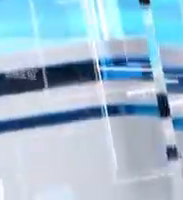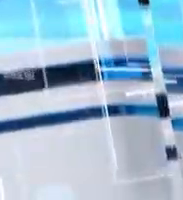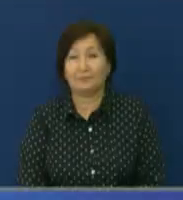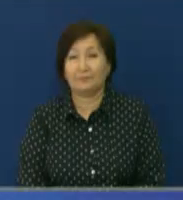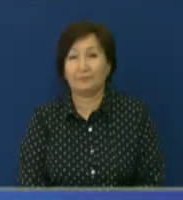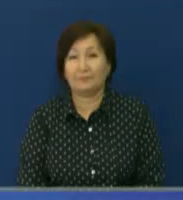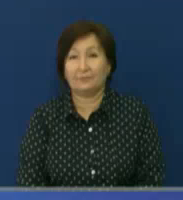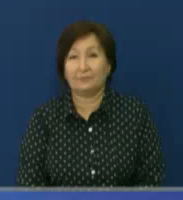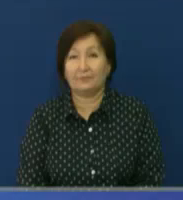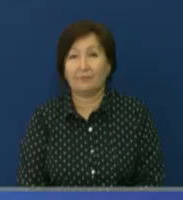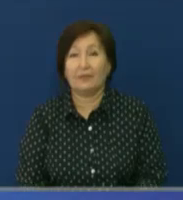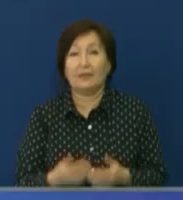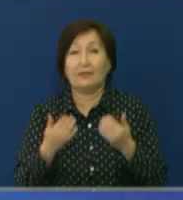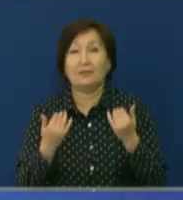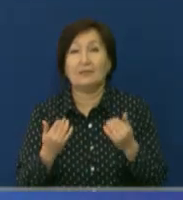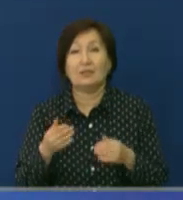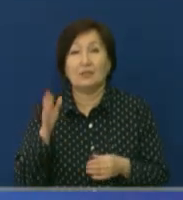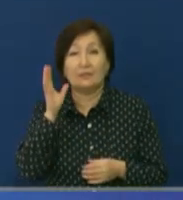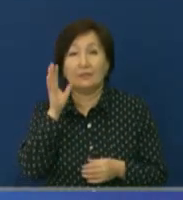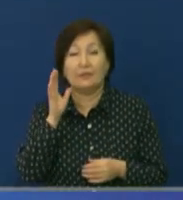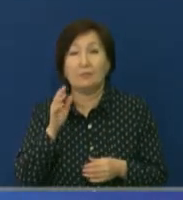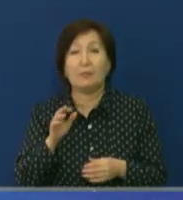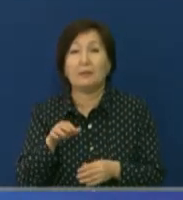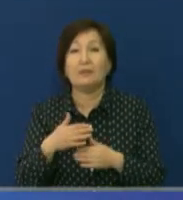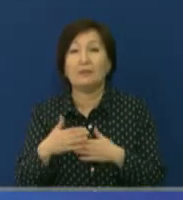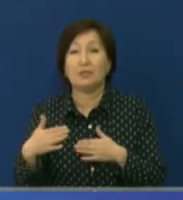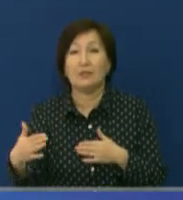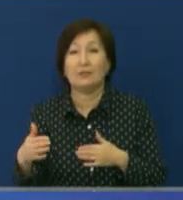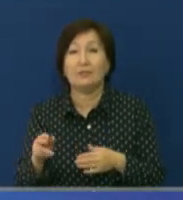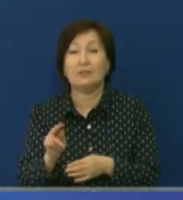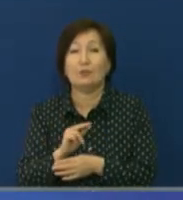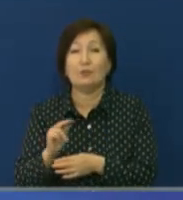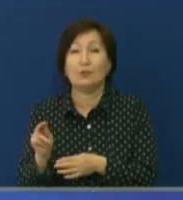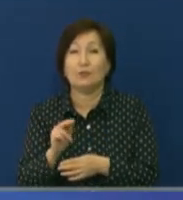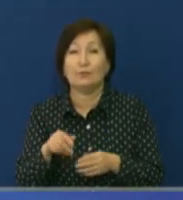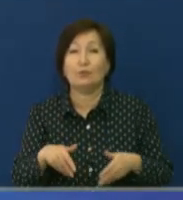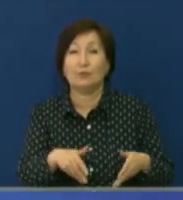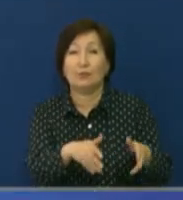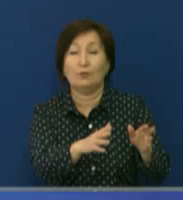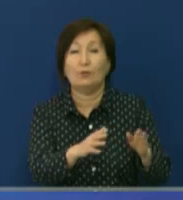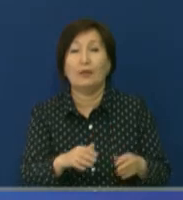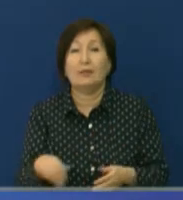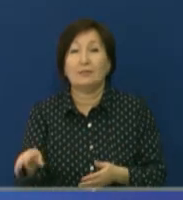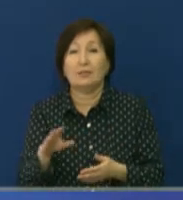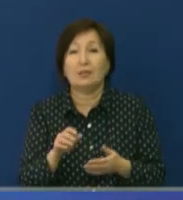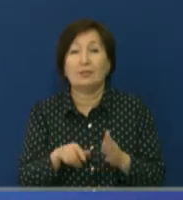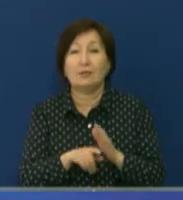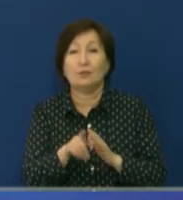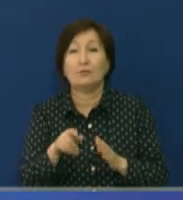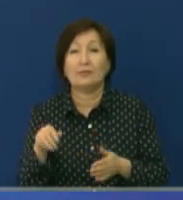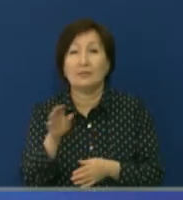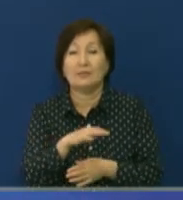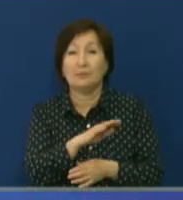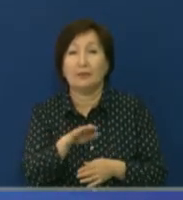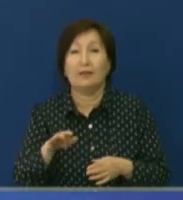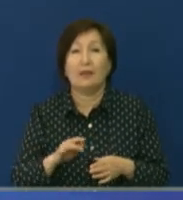на данный момент продолжается текущий ремонт дорог семья сейчас газировка и посыпкой песчано-гравийной смесью охвачены как центральные таки